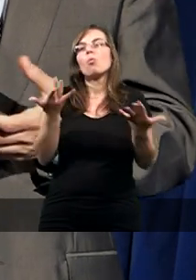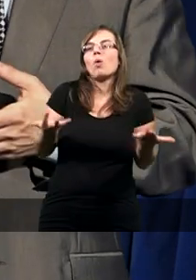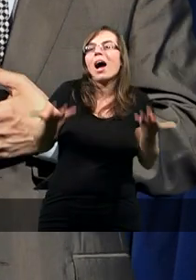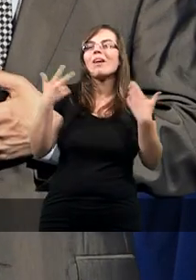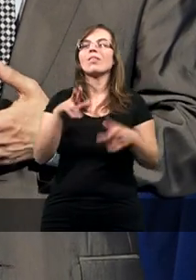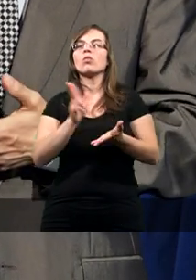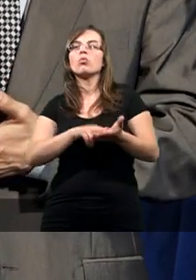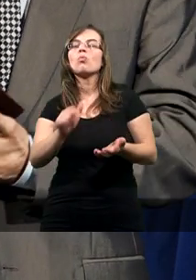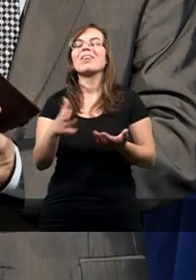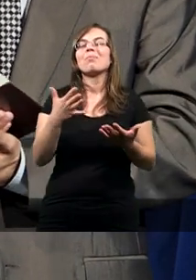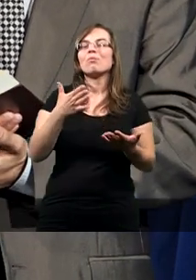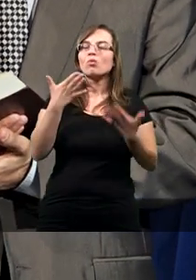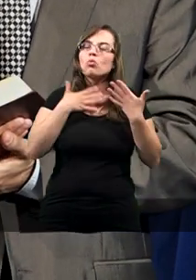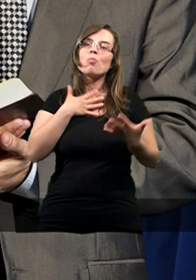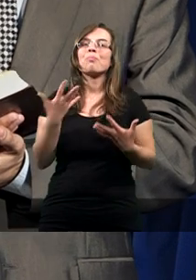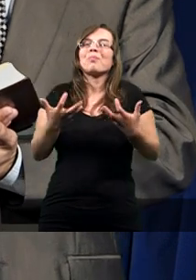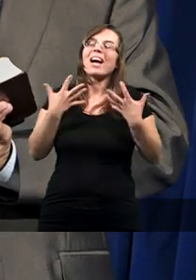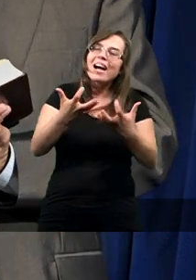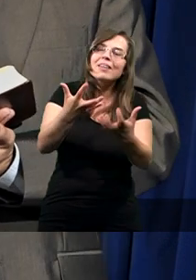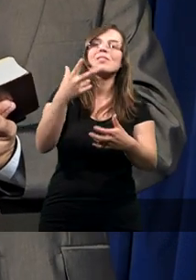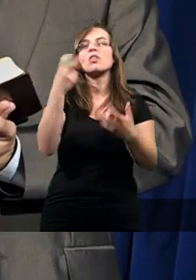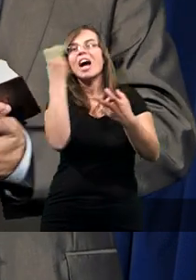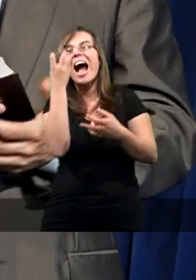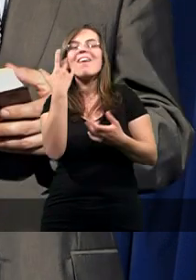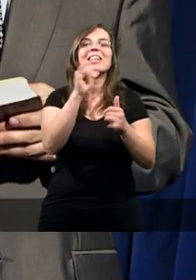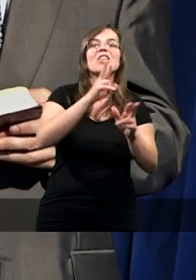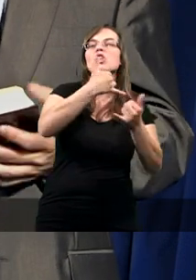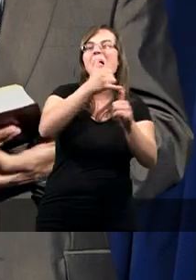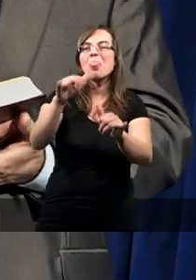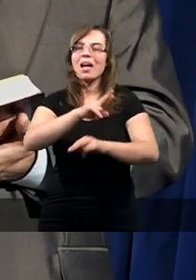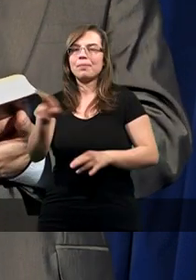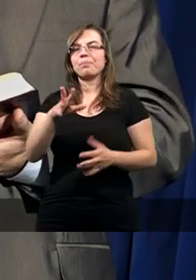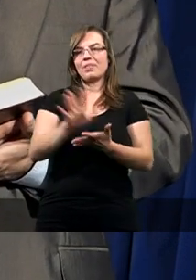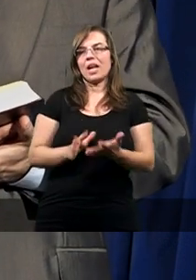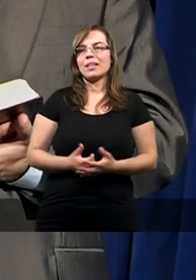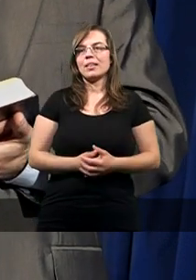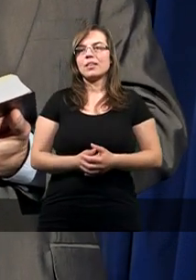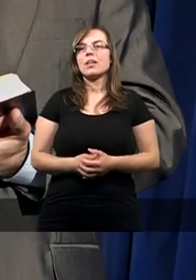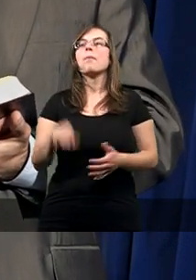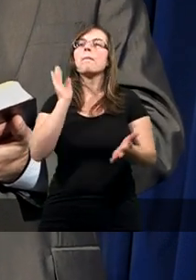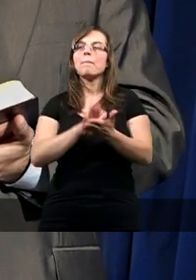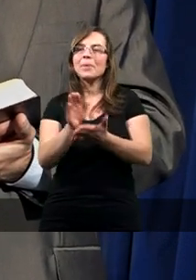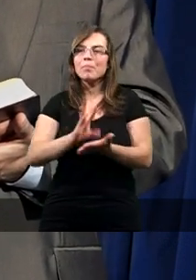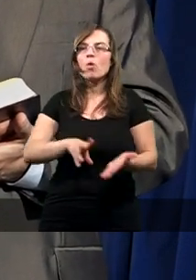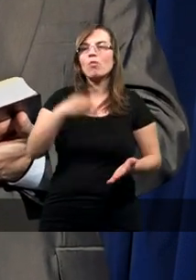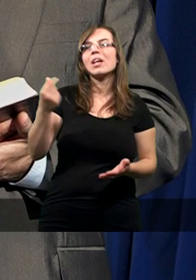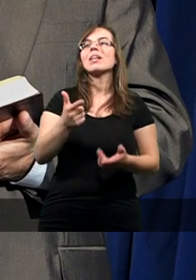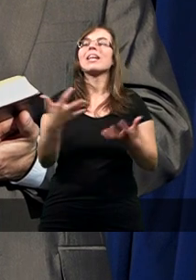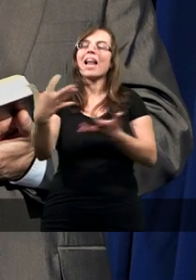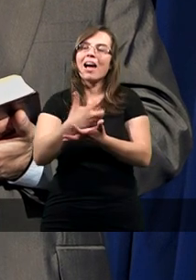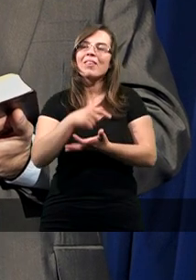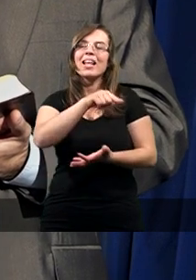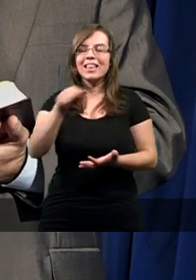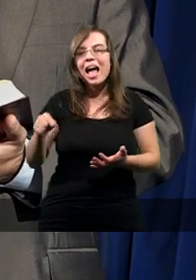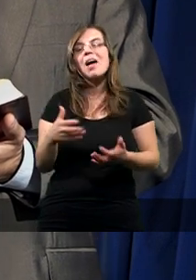łatwiejsze, takie, które sprawiają mi większą przyjemność niż pozostałe. The Bible of course has theology. Biblia oczywiście